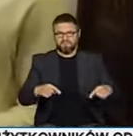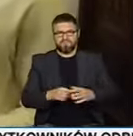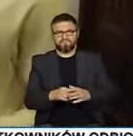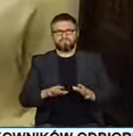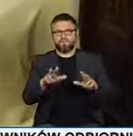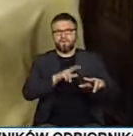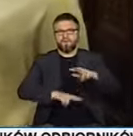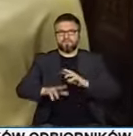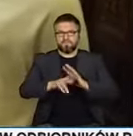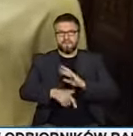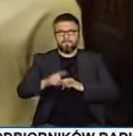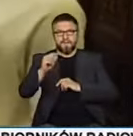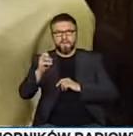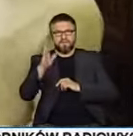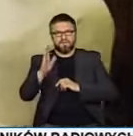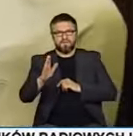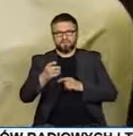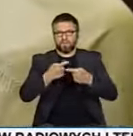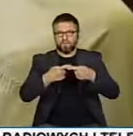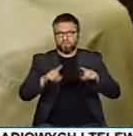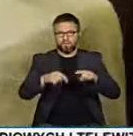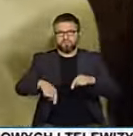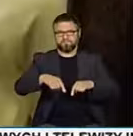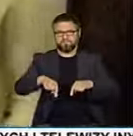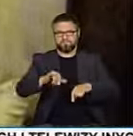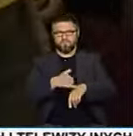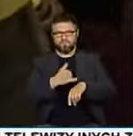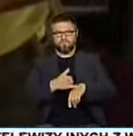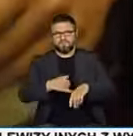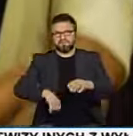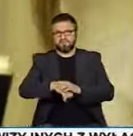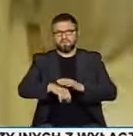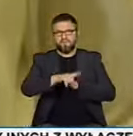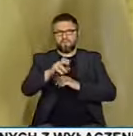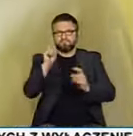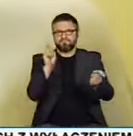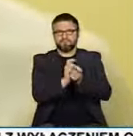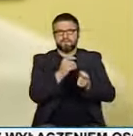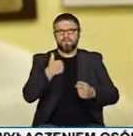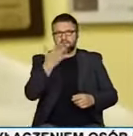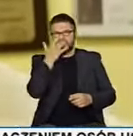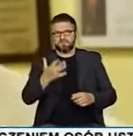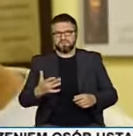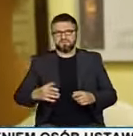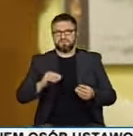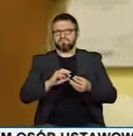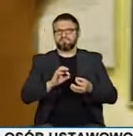rodzinnej miejscowości Ewa Pajor będzie jednak krótko. Już w najbliższy piątek zagra w Łęcznej przeciwko Białorusi w meczu